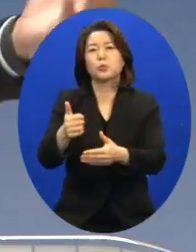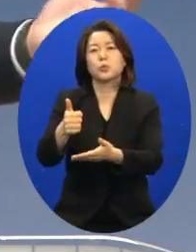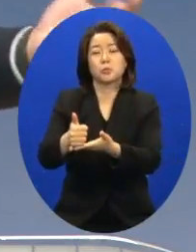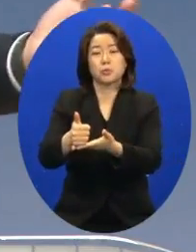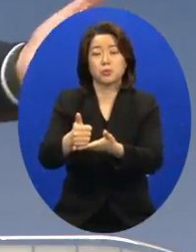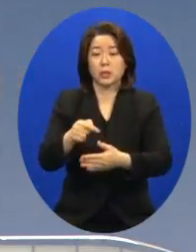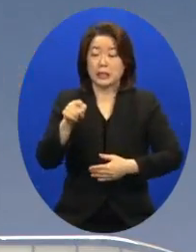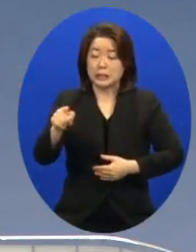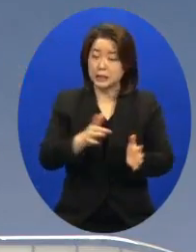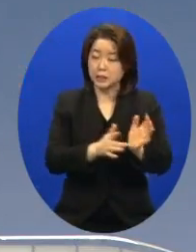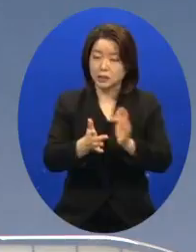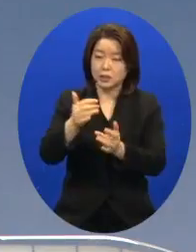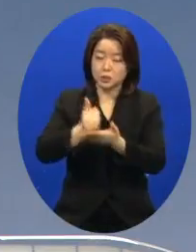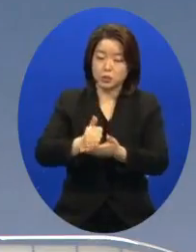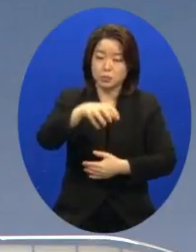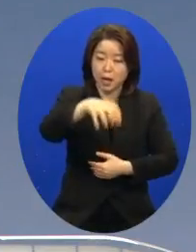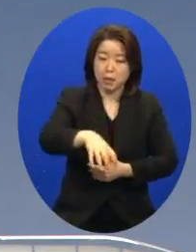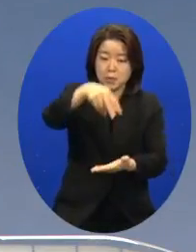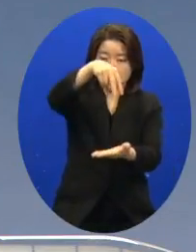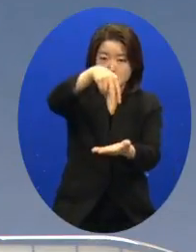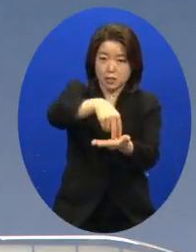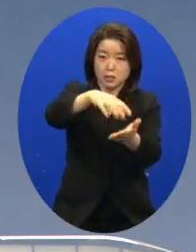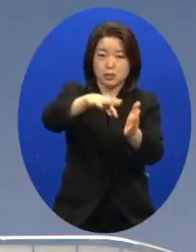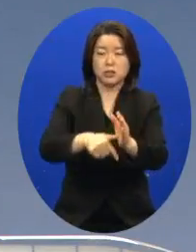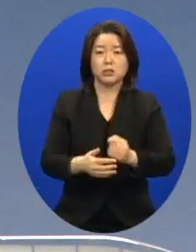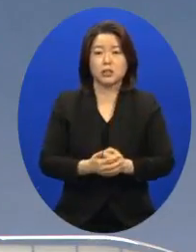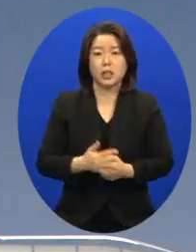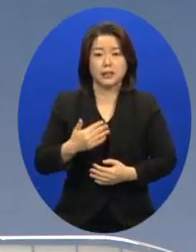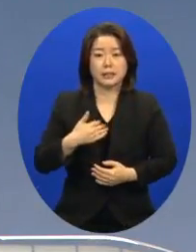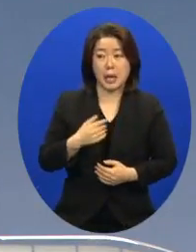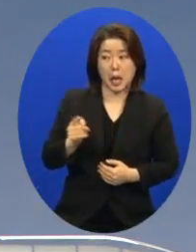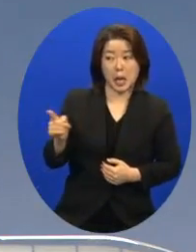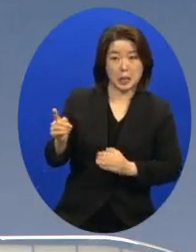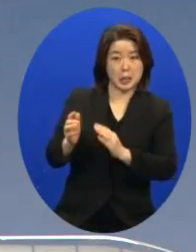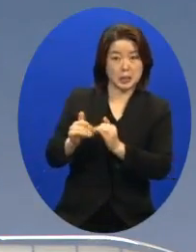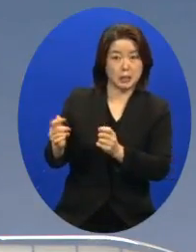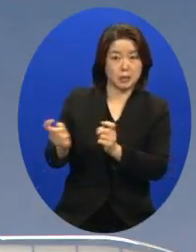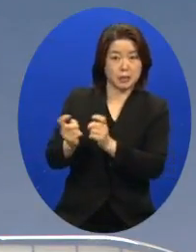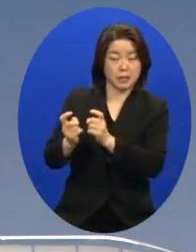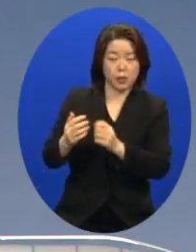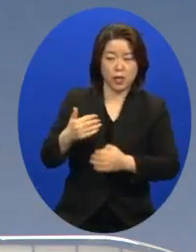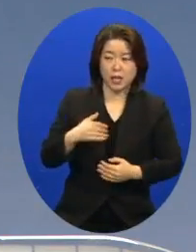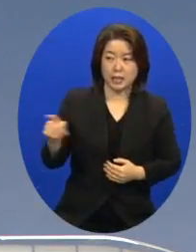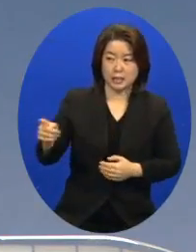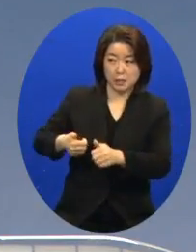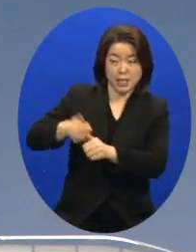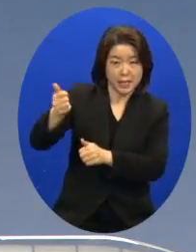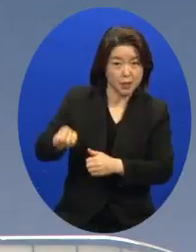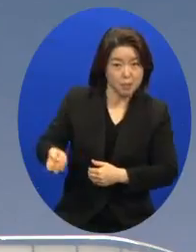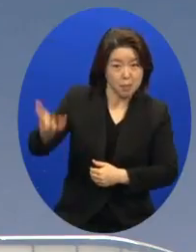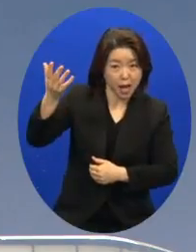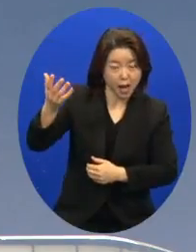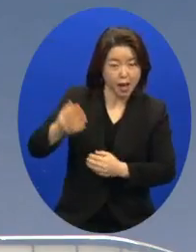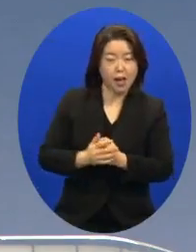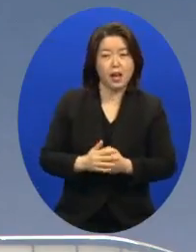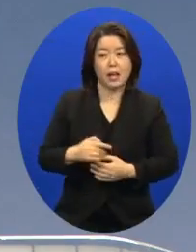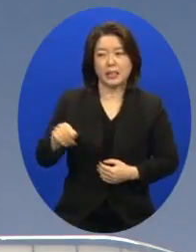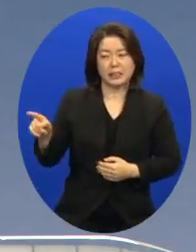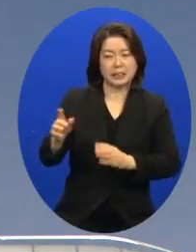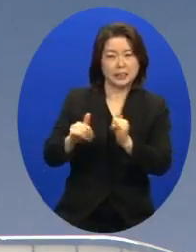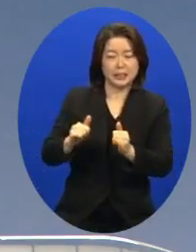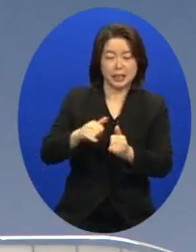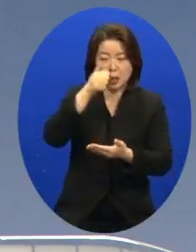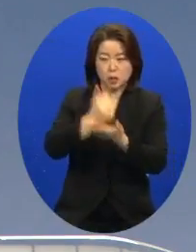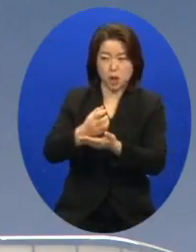그 예수님 앞에 섰을 때 내가 어떤 교회인가 싸워서 내가 그사람을 이겨서 그 사람에게 죄를